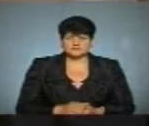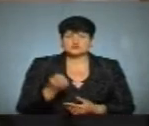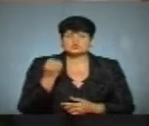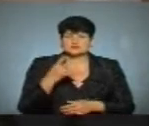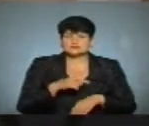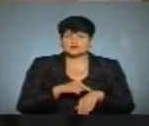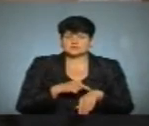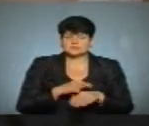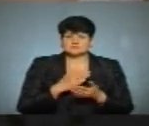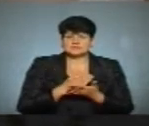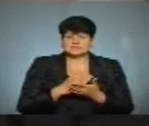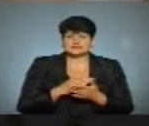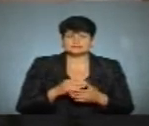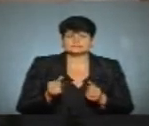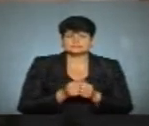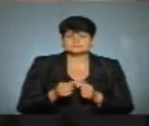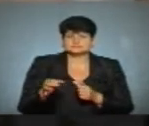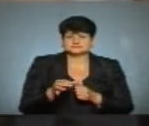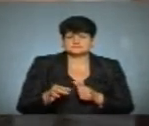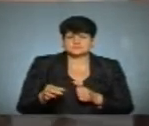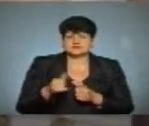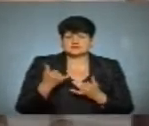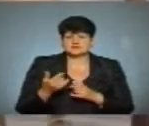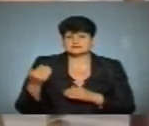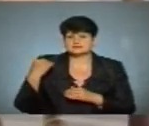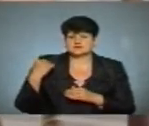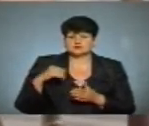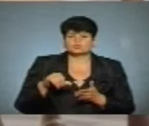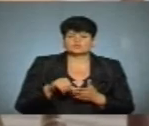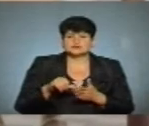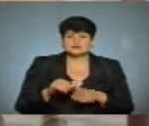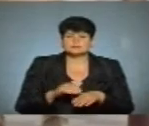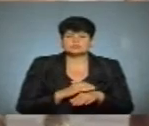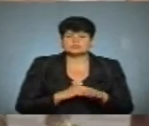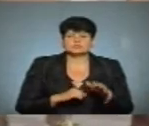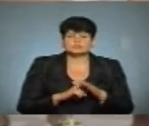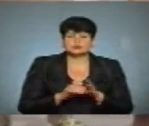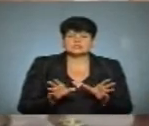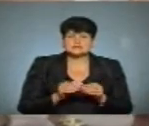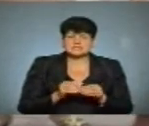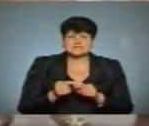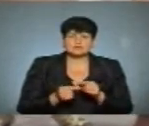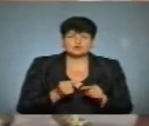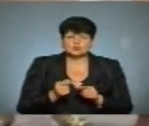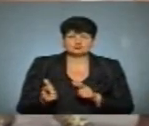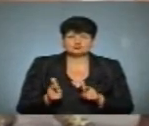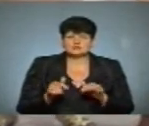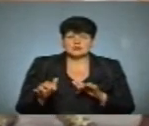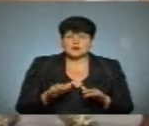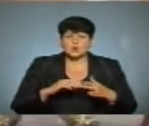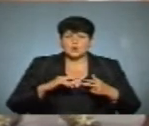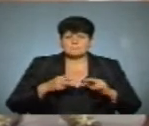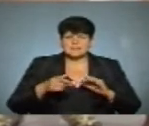14-та година, ми знаходимося на набережній Тернопільського ставу. Зараз позаду мене учасники благодійного фонду «Єднання поколінь» готуються до акції